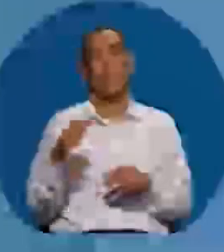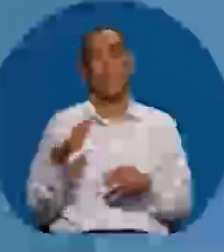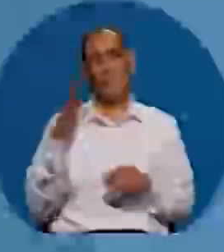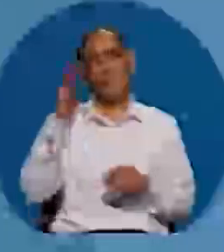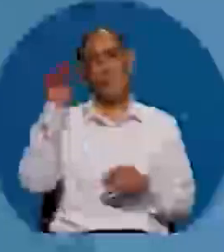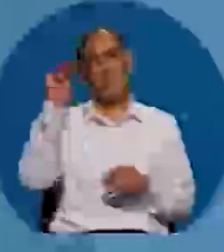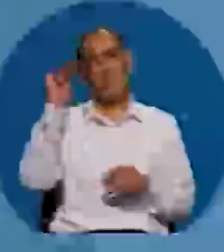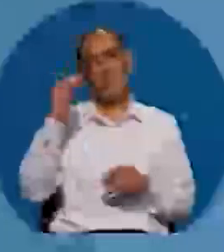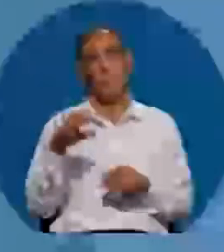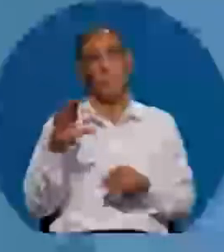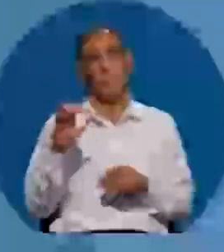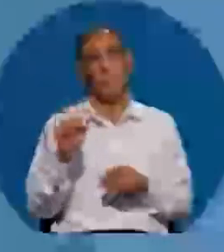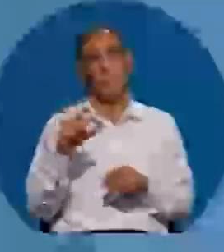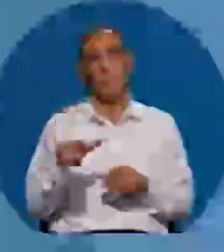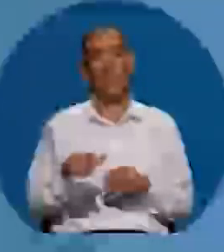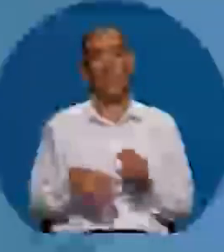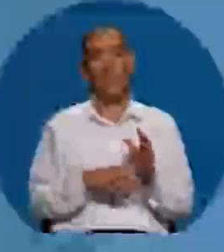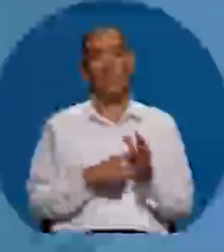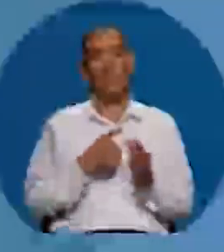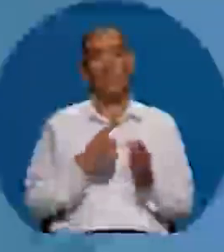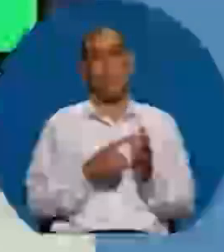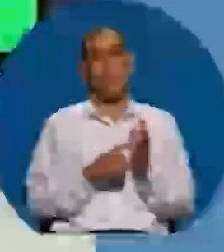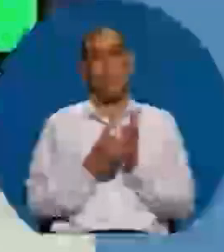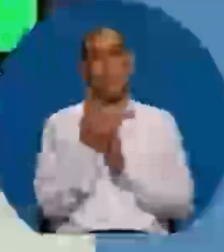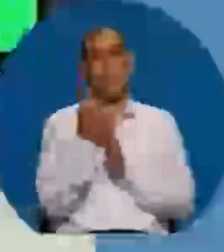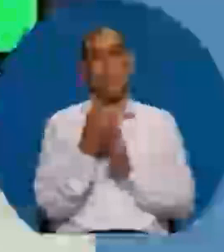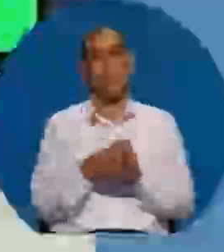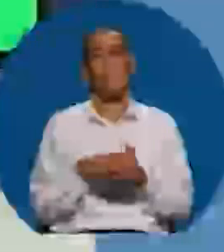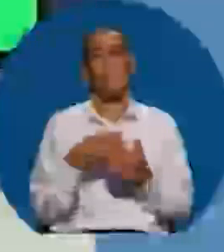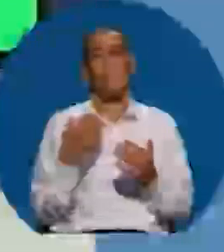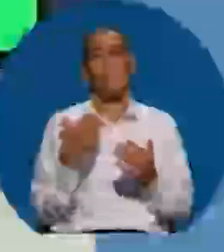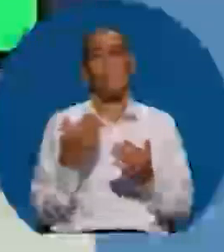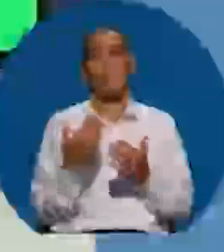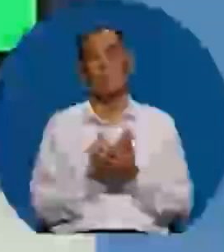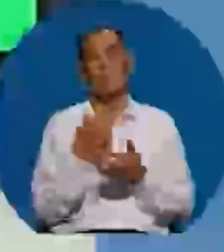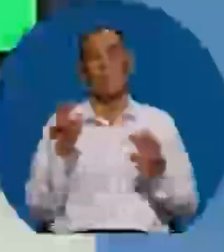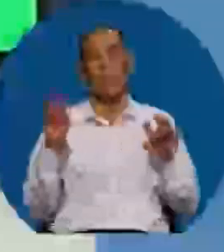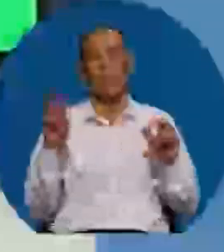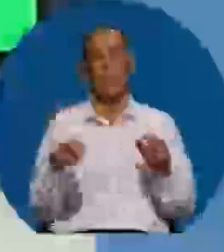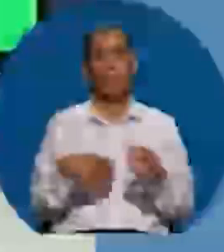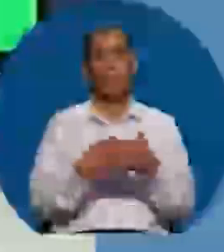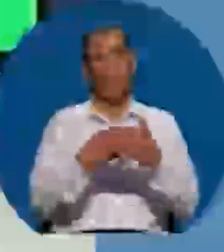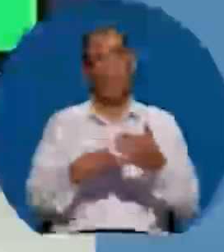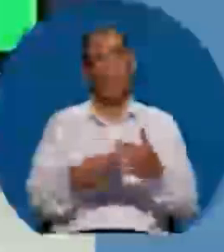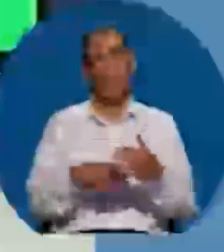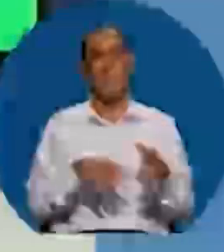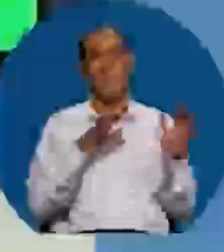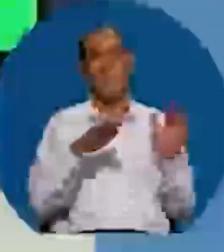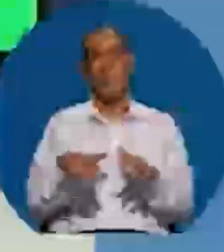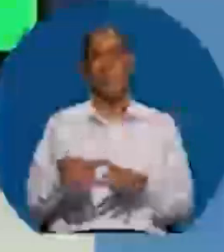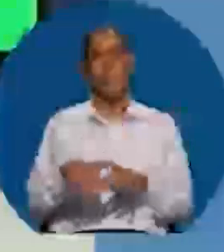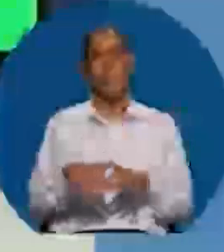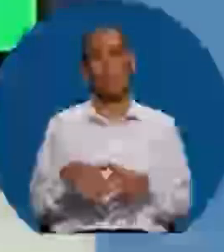саға бұлағы қосықлары. Келін оқушылар, таза темаға өтпестен алдын. Алдыңғы сабақта өтілген